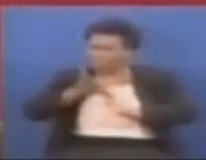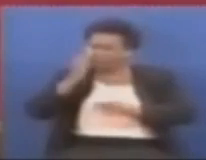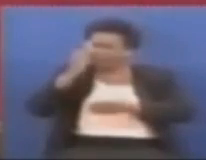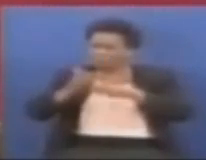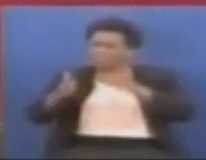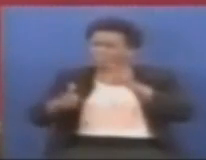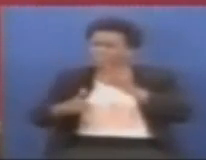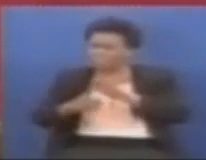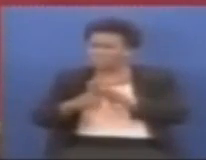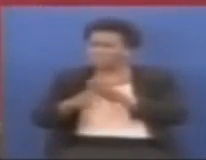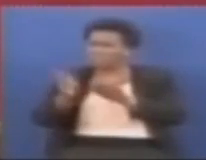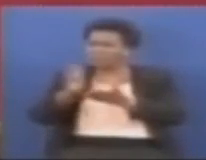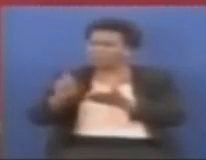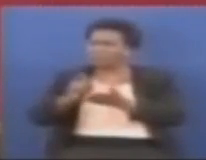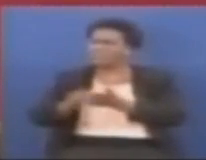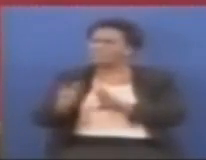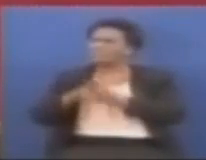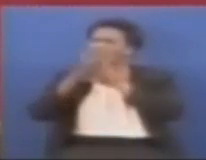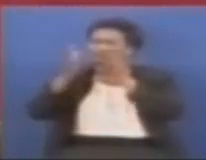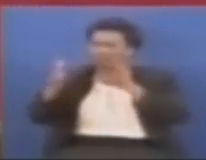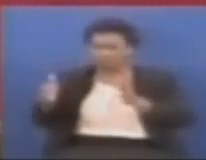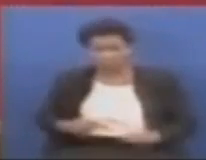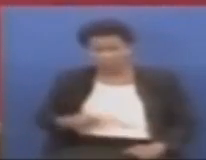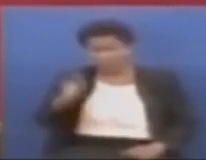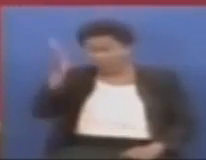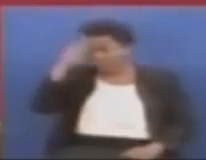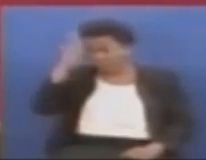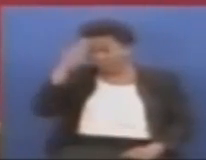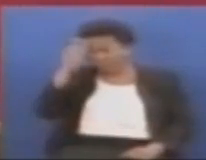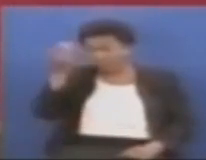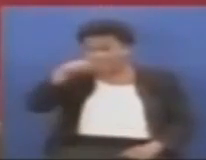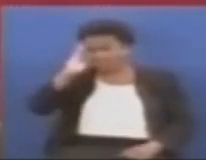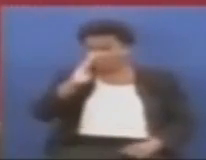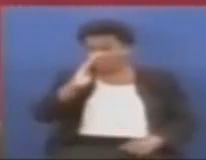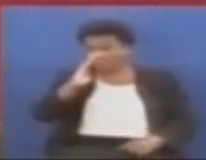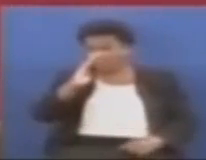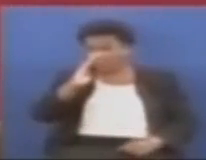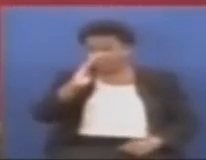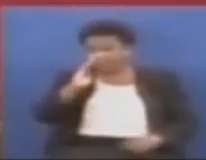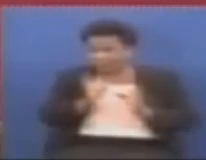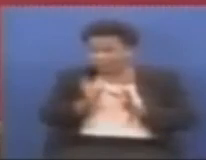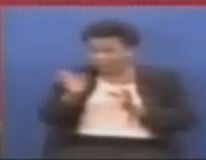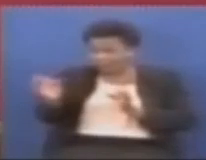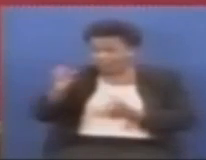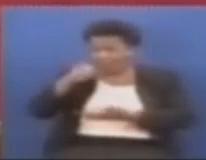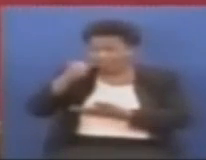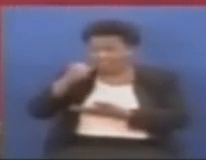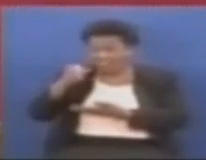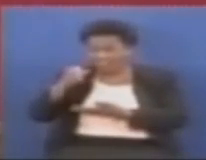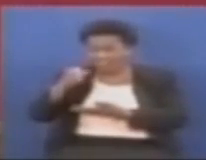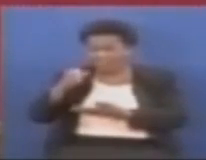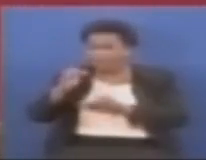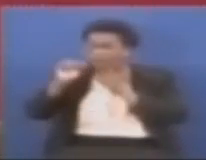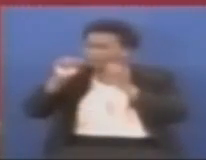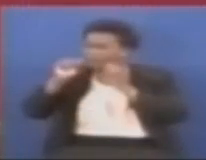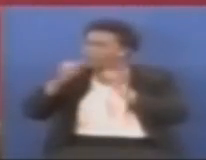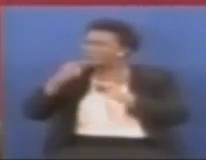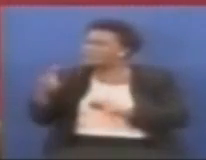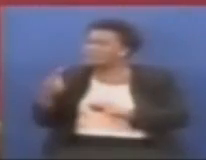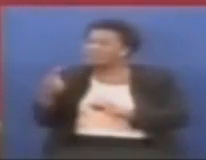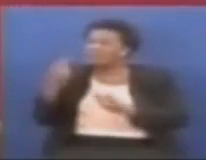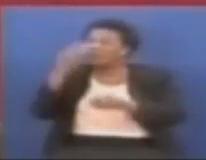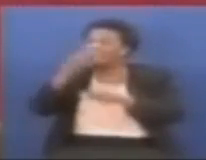hali ya kawaida kwa bajeti ya serikali inavyotengwa si rahisi kwamba jengo hili litakamilika lote kwa mara moja, na ndio maana tumekuwa tukiwashauri ni